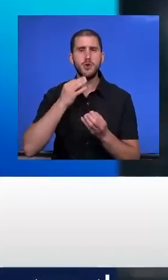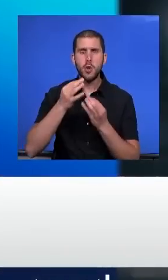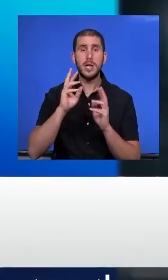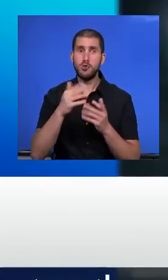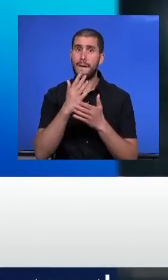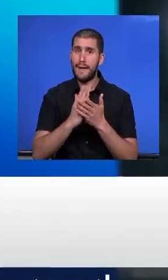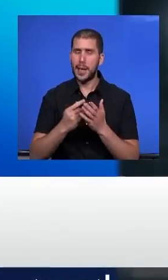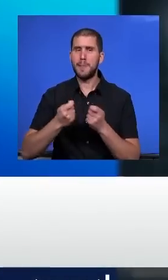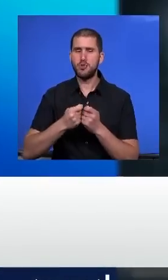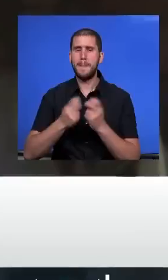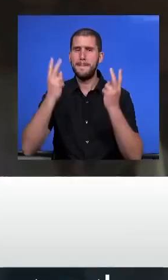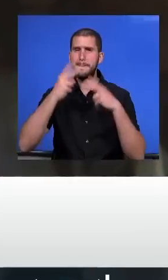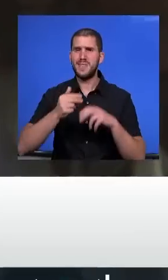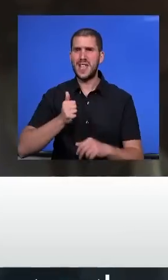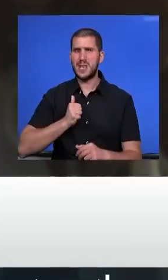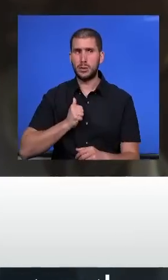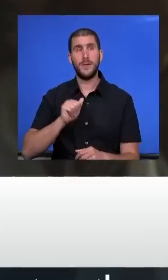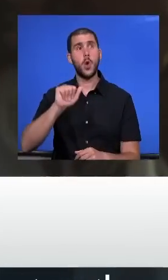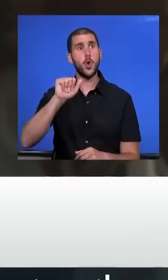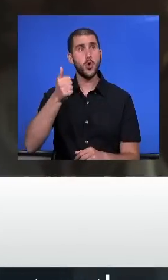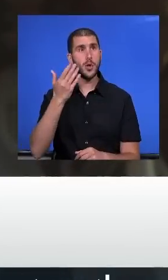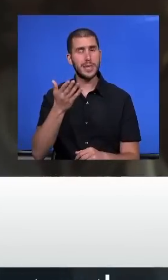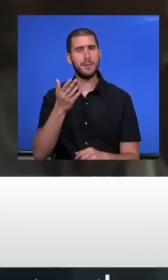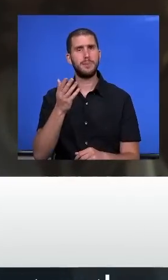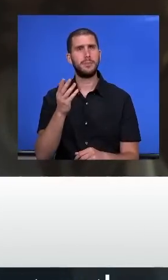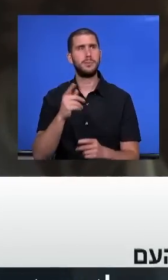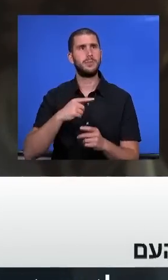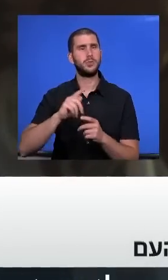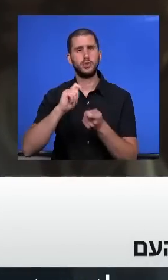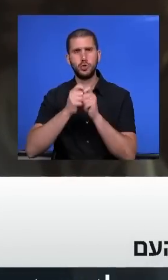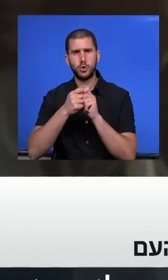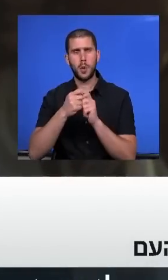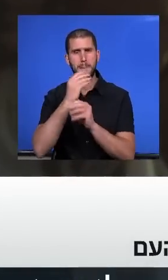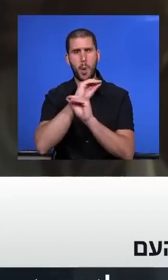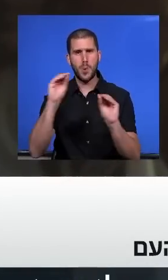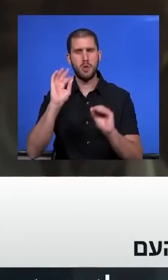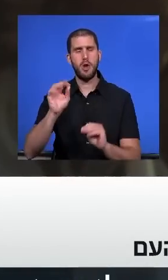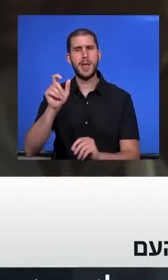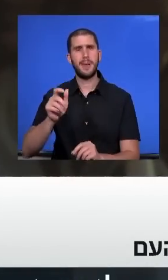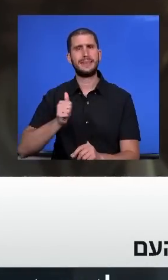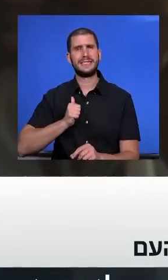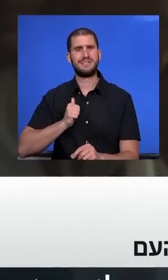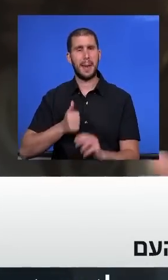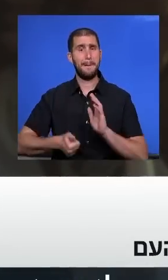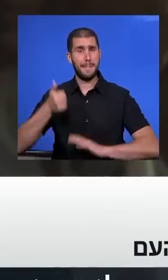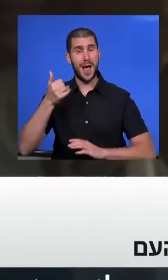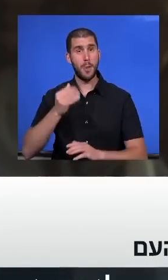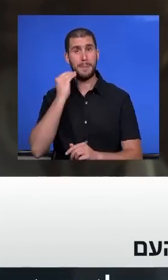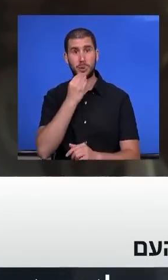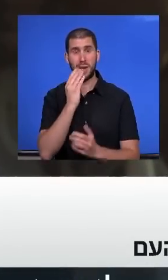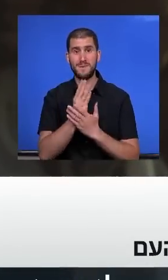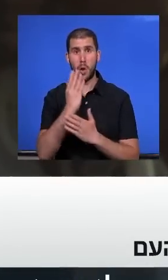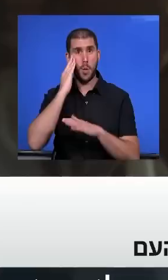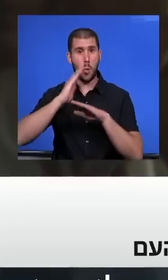כאלה סביב מתווה הגיוס. כן, אבל קודם כל שיפוץ אחד מאז ההודעה שהיום בשם גורם צבאי בכיר. היום בצהריים מסר